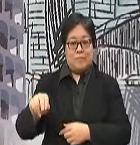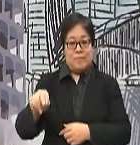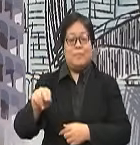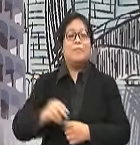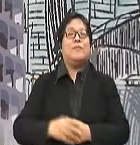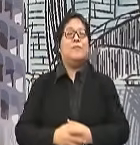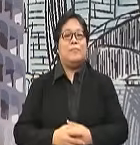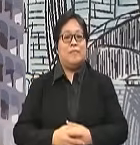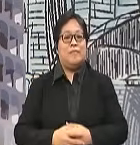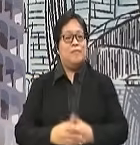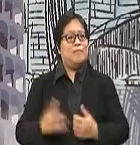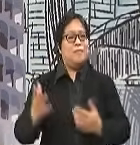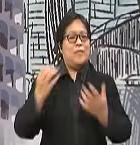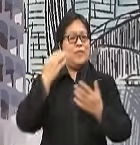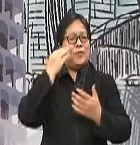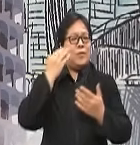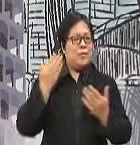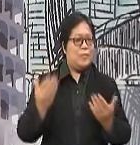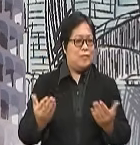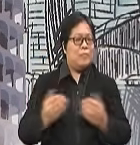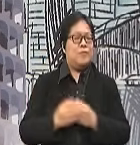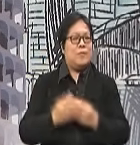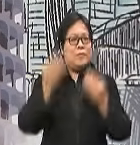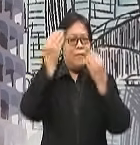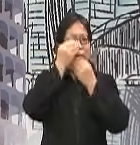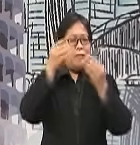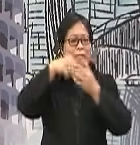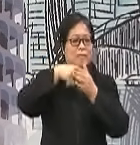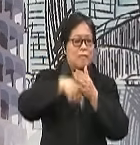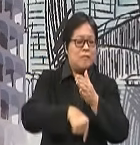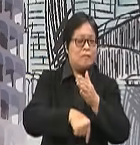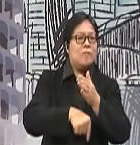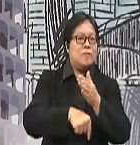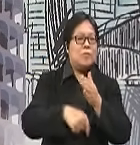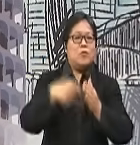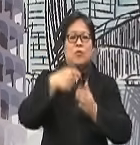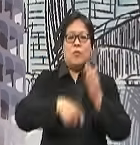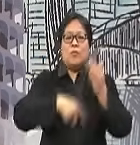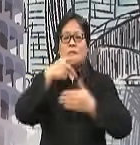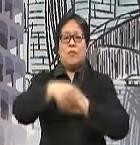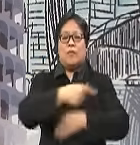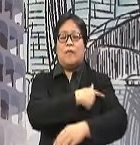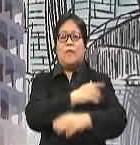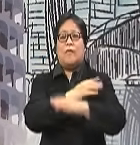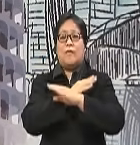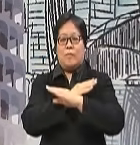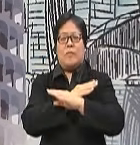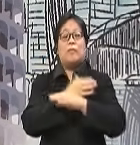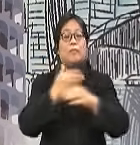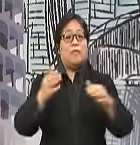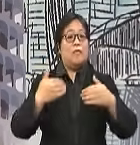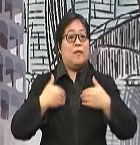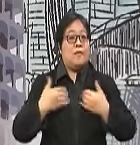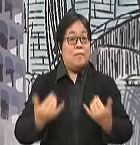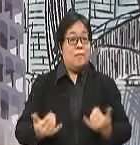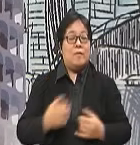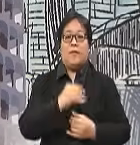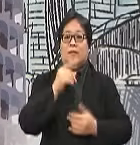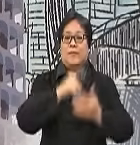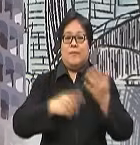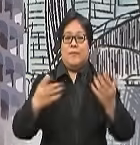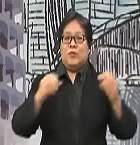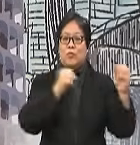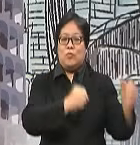Azizah Wan Ismail beliau mau tahu maklumat terperinci mengenai kos vaksinasi yang telah dijalankan dan